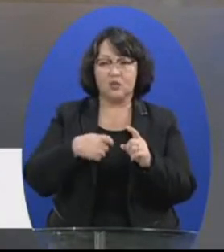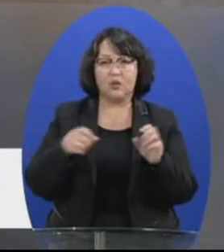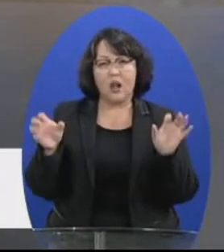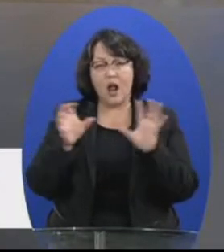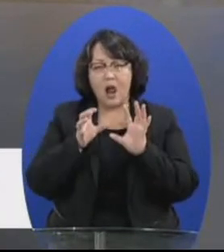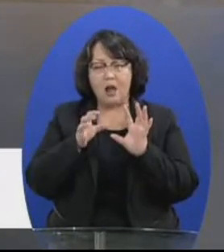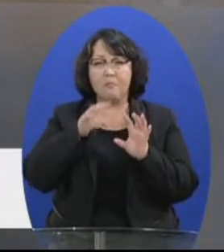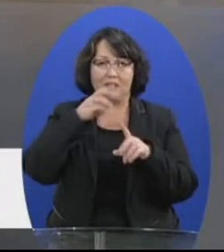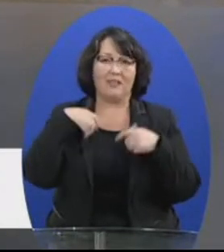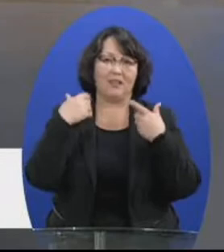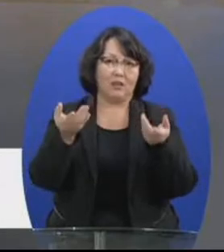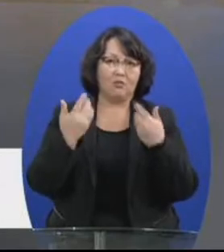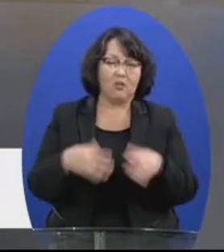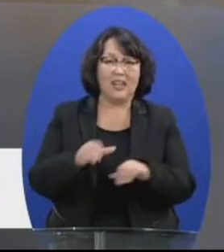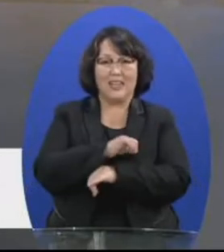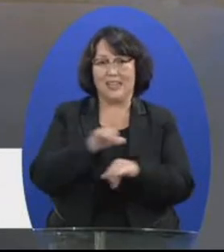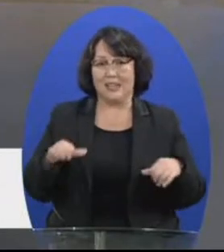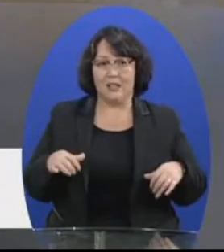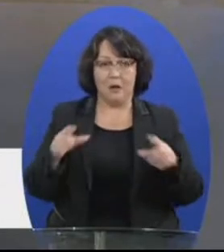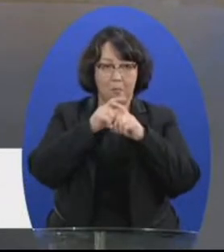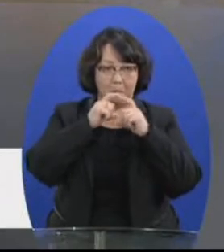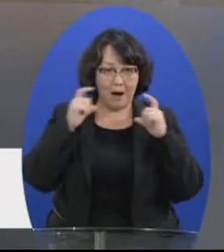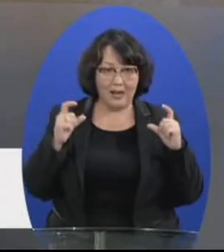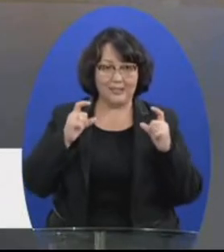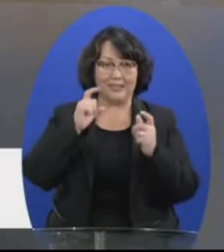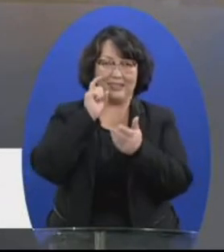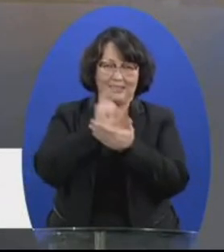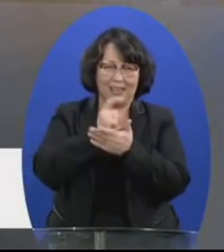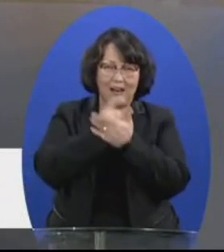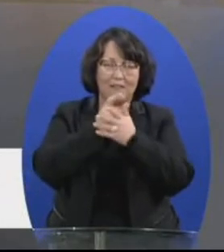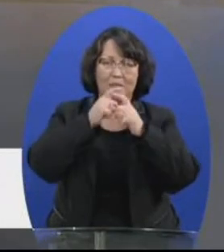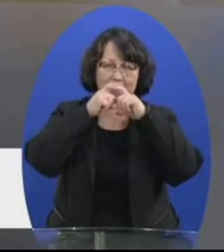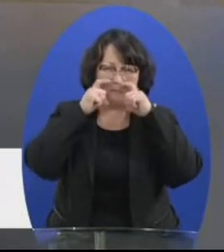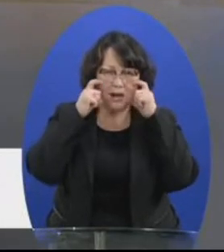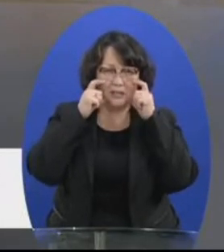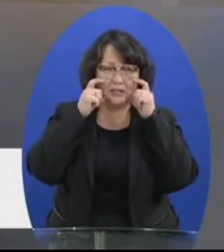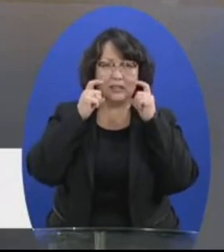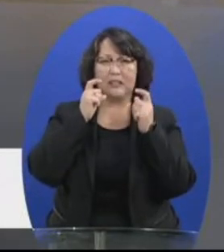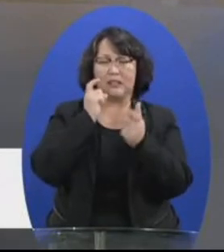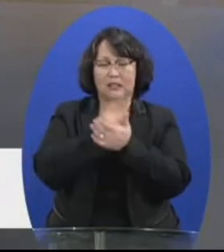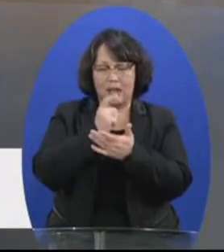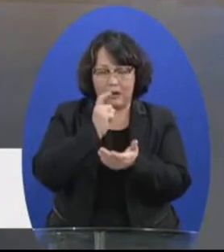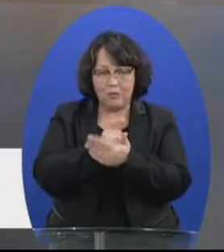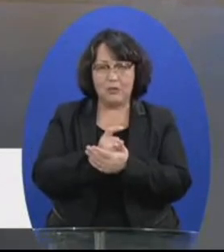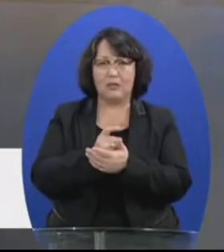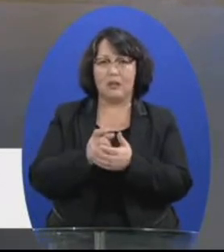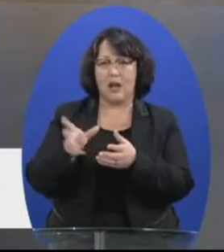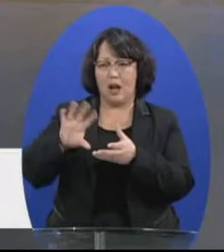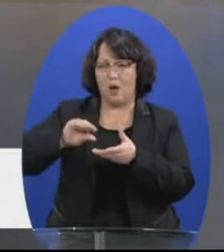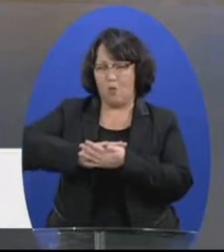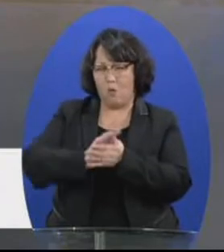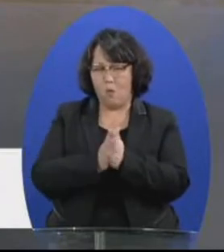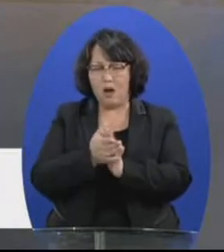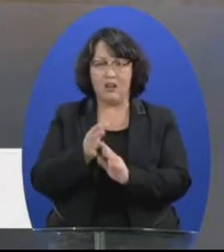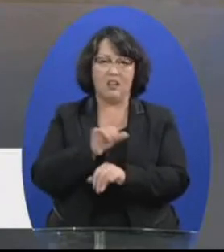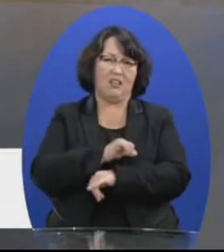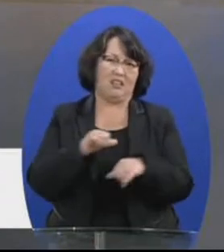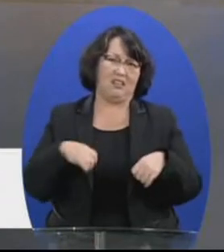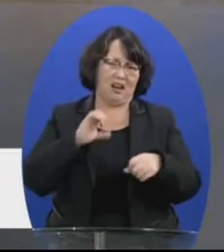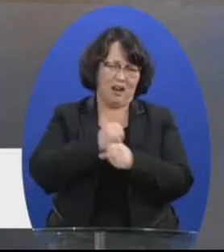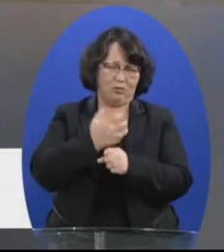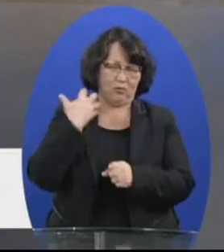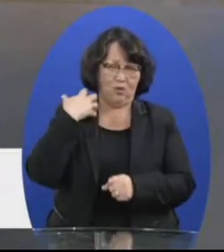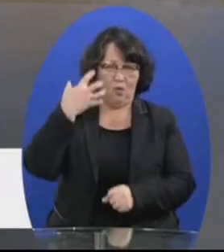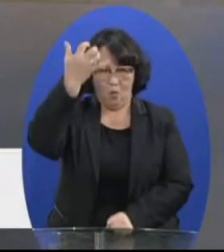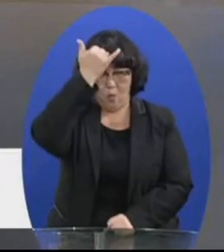гаргасан. За энэчнээс харах юм бол иргэдийн хувьд амны аалтаа зөөж одоо зай хоор зайгаа байрах гараа сайтар угаах гэх иргэний хариуцлагын